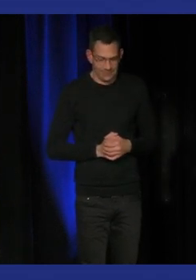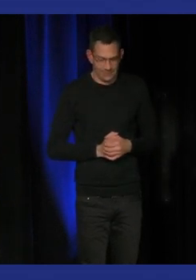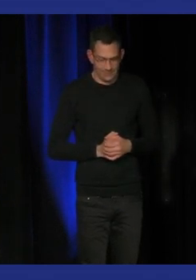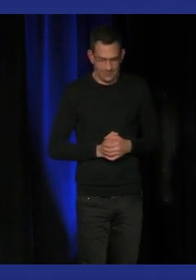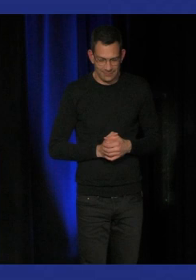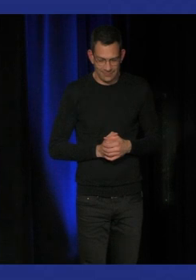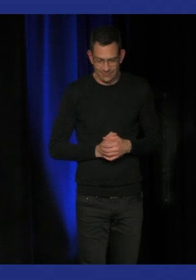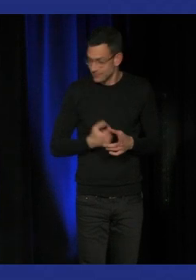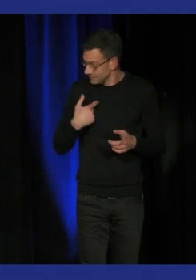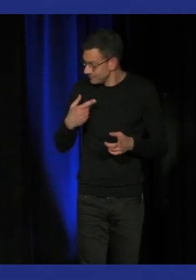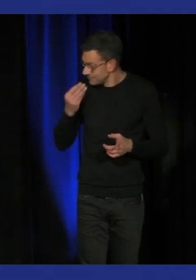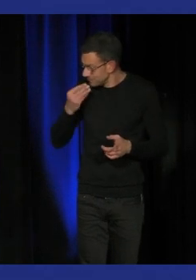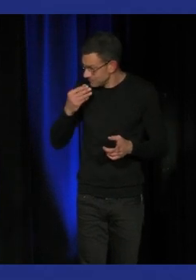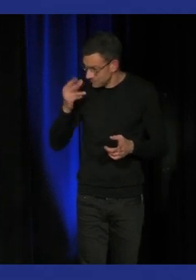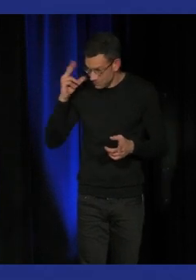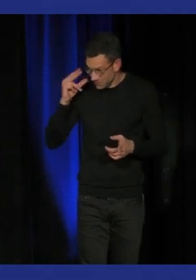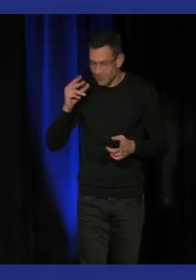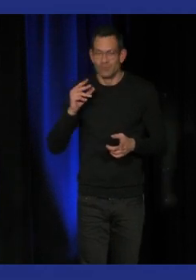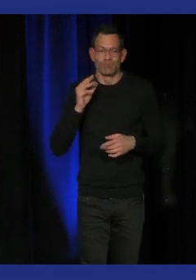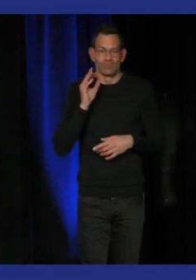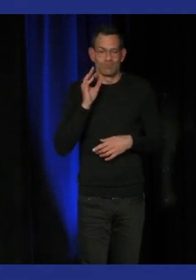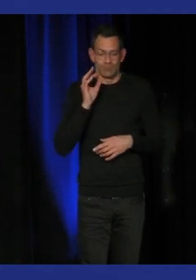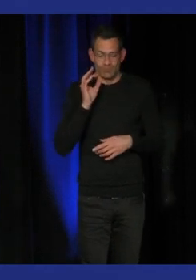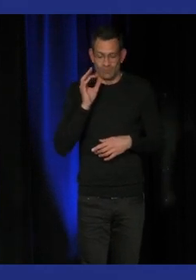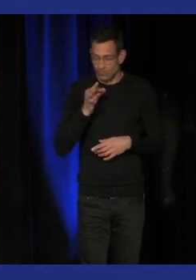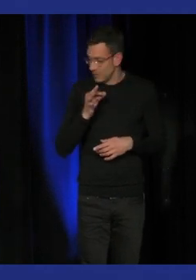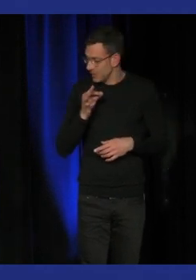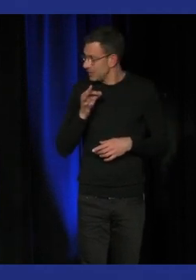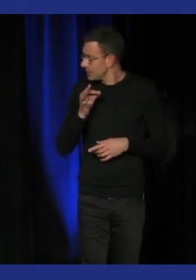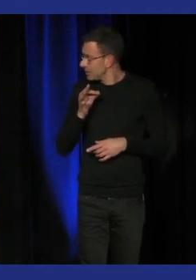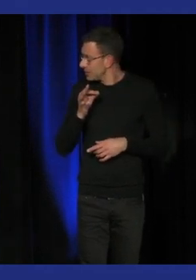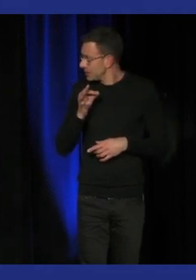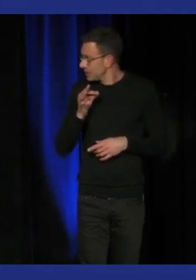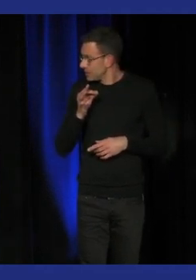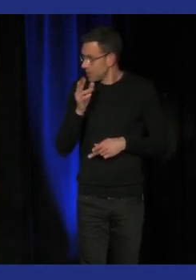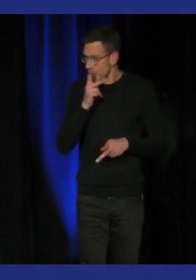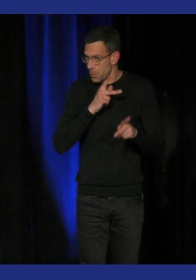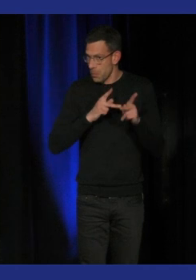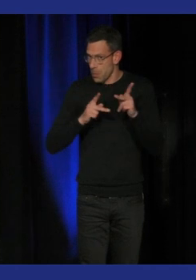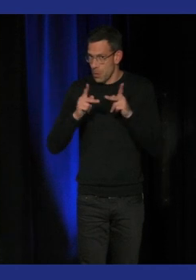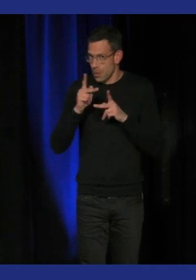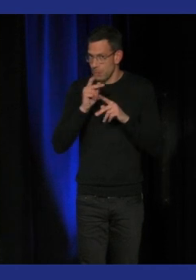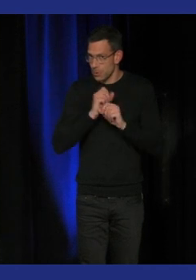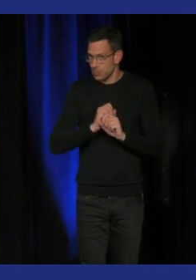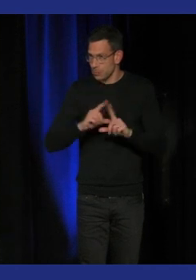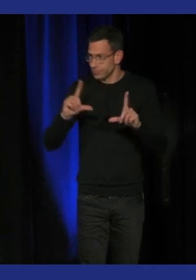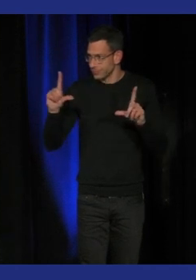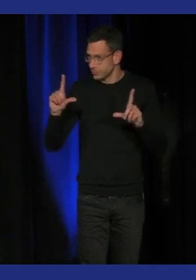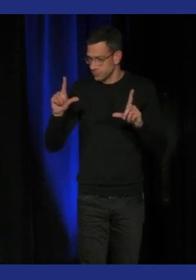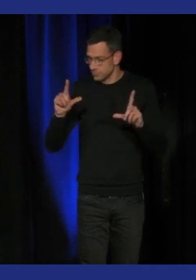Et donc, on Vous va m'entendez? passer. Oui, Voilà. tout. Est-ce que vous voyez le PowerPoint?